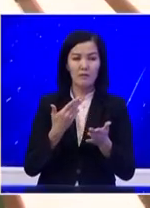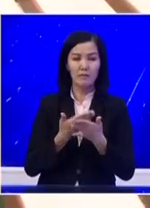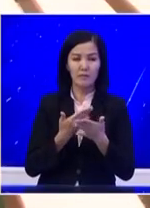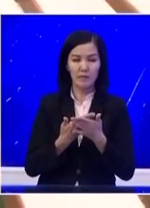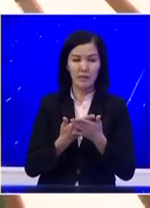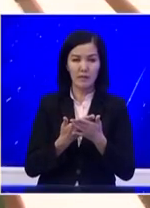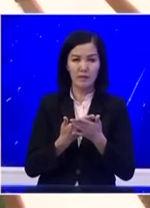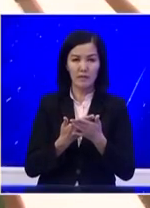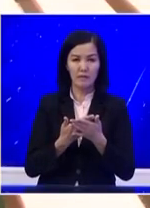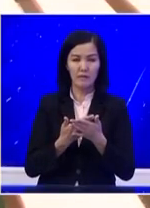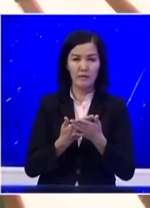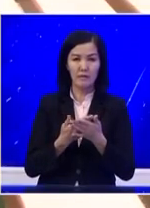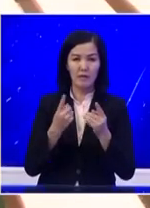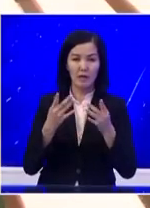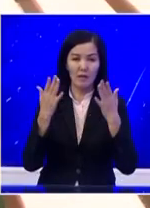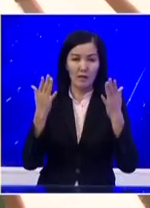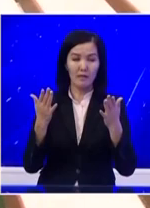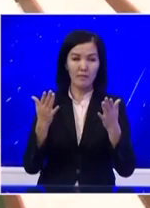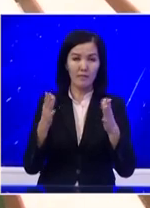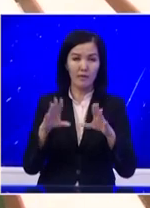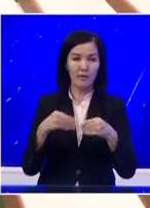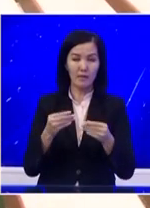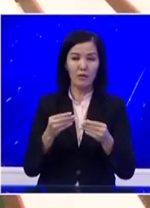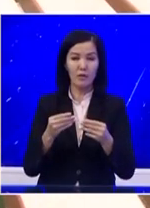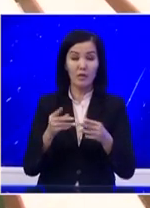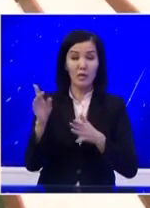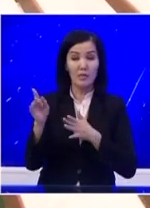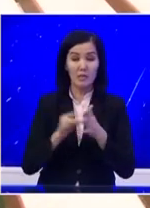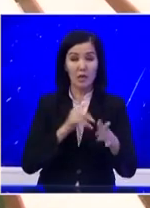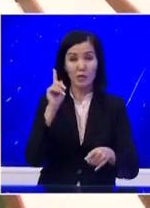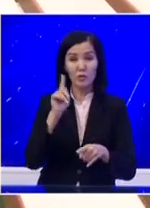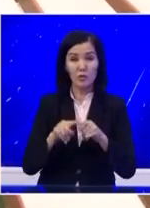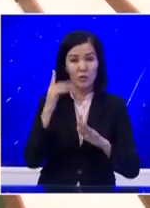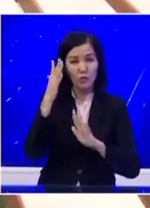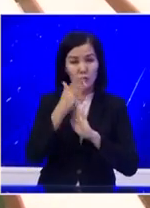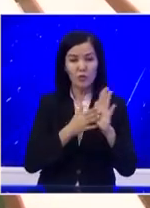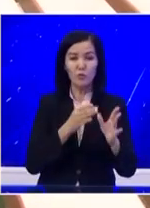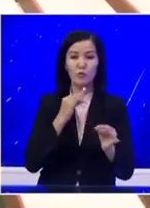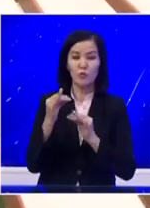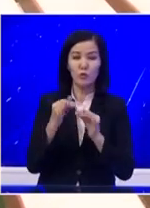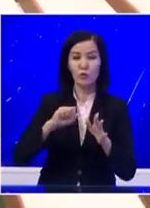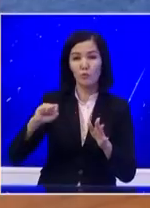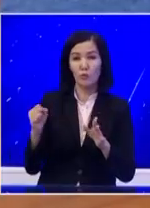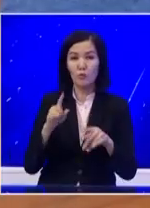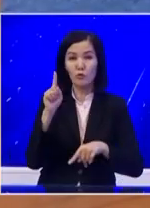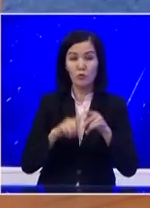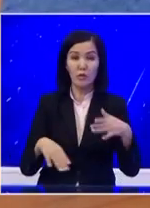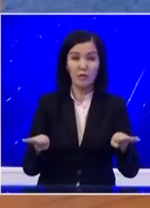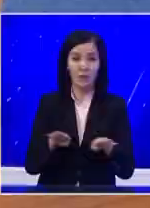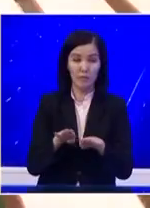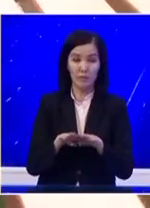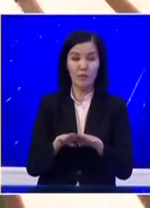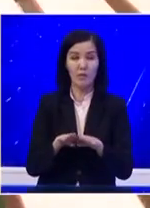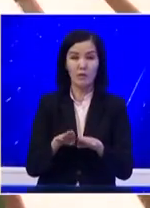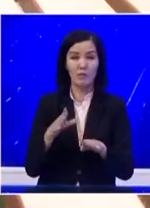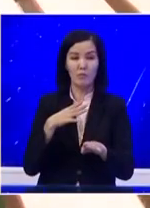бір Алланың берген қасиеті, әргіммен тіл тапсып, әргіммен дос, туыс, ағайым болып кетеді. Сол